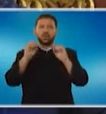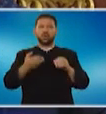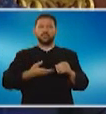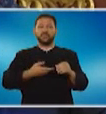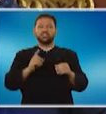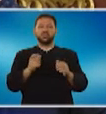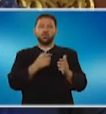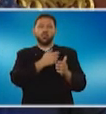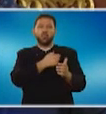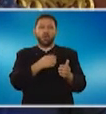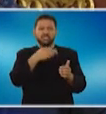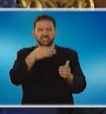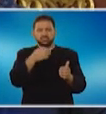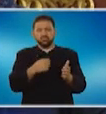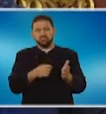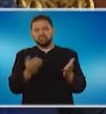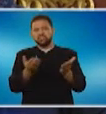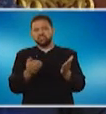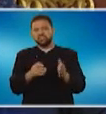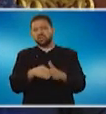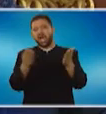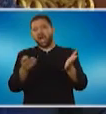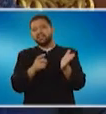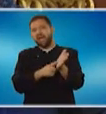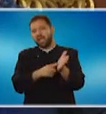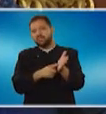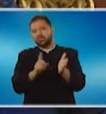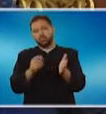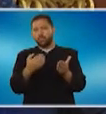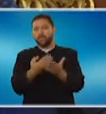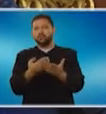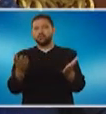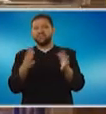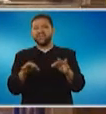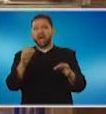recomanda neapărat ceva, pentru că fiecare persoană este unică.